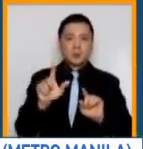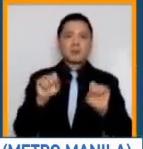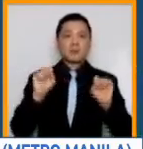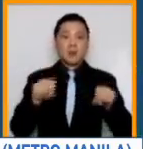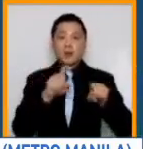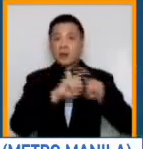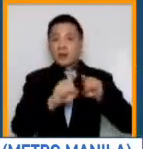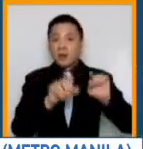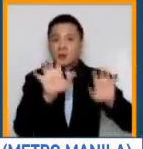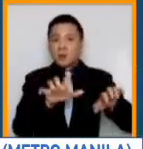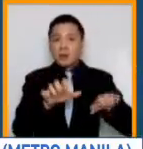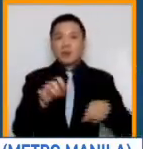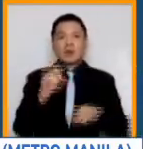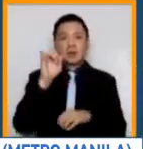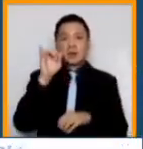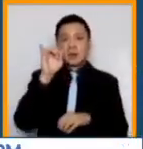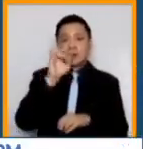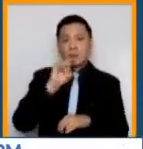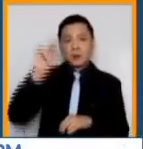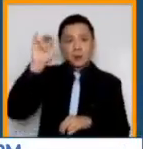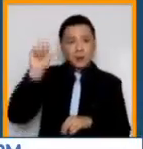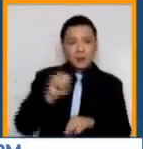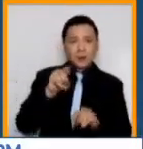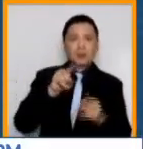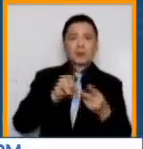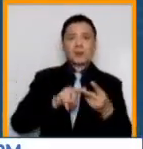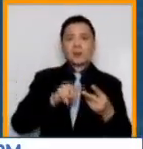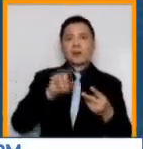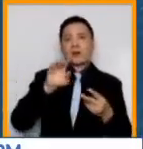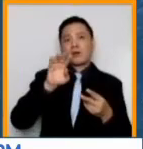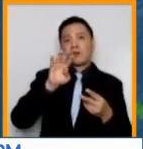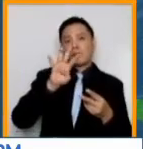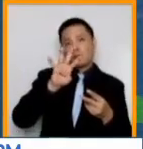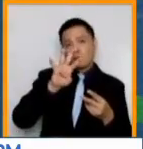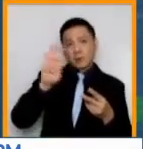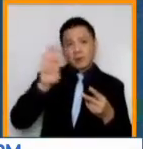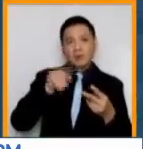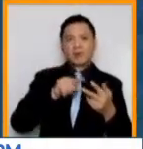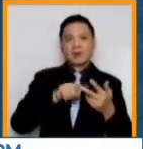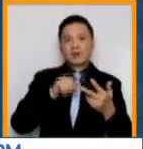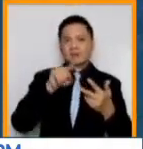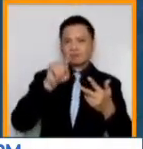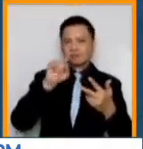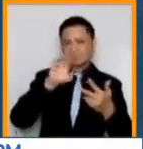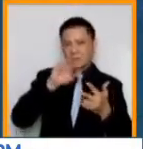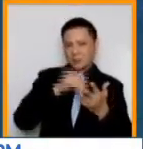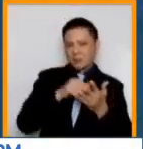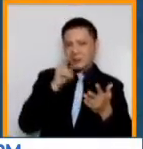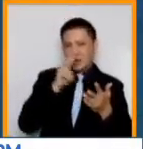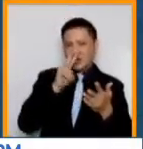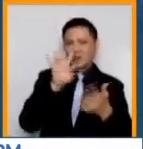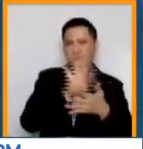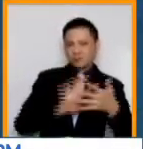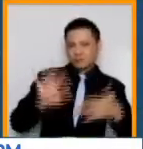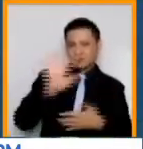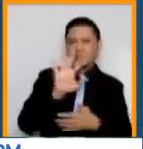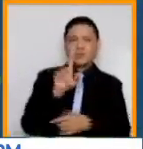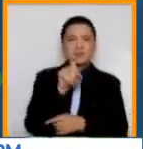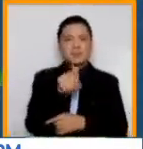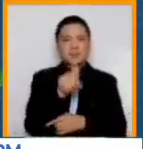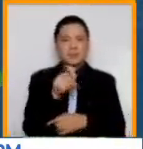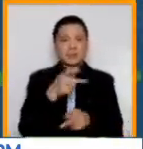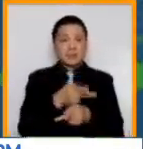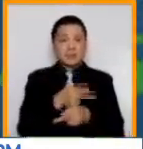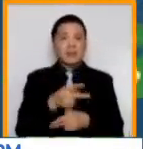Ilocos, Central Luzon at Mimaropa lalo na sa hapon. Maging I am ready din sa maghapong ulan at ang Visayas at